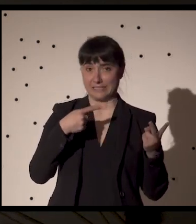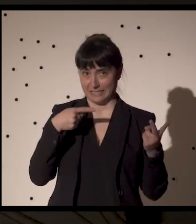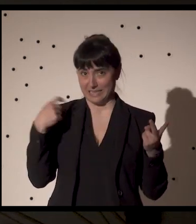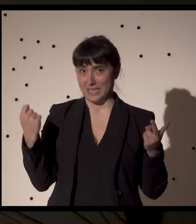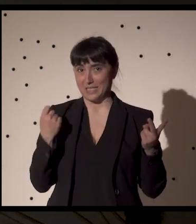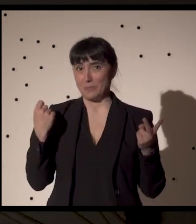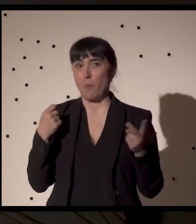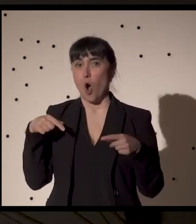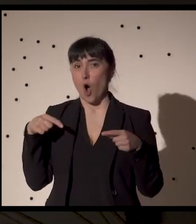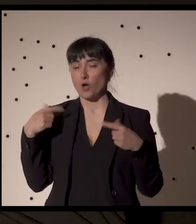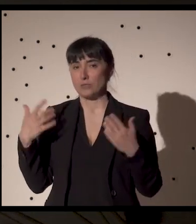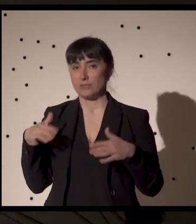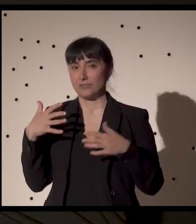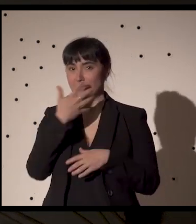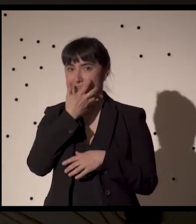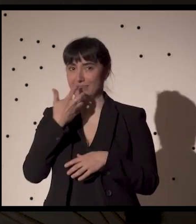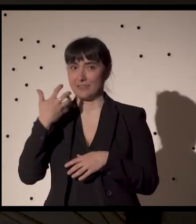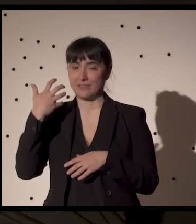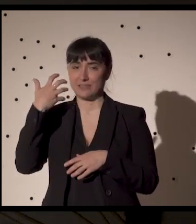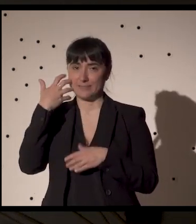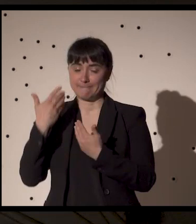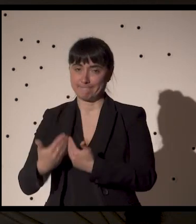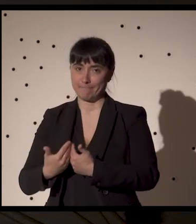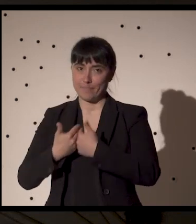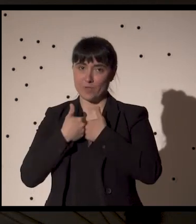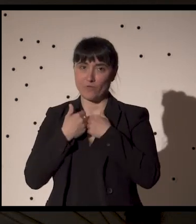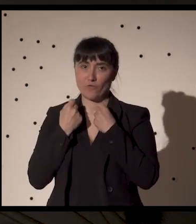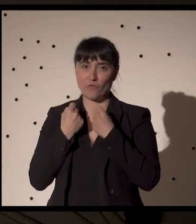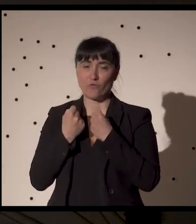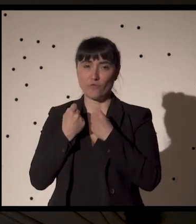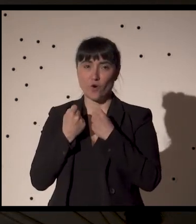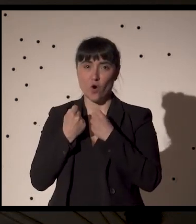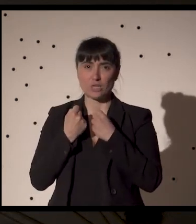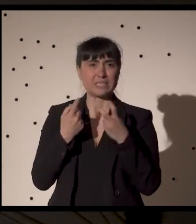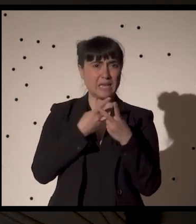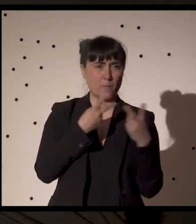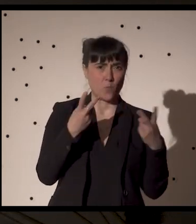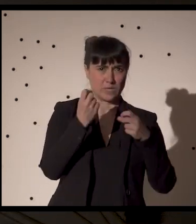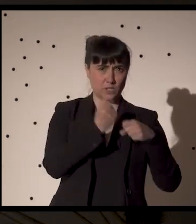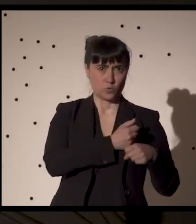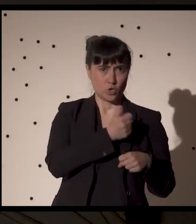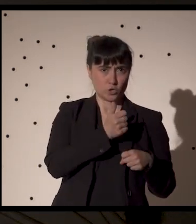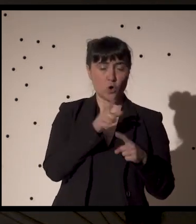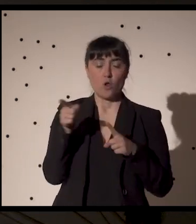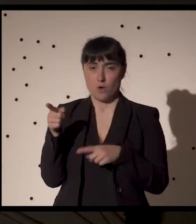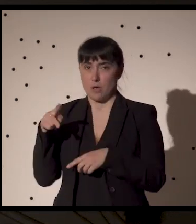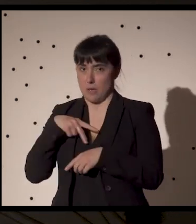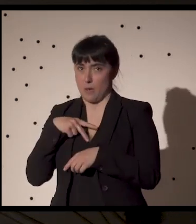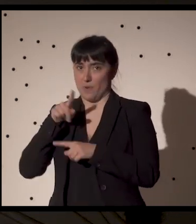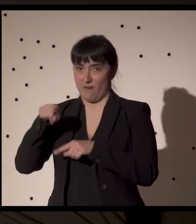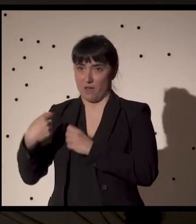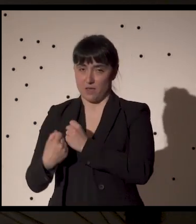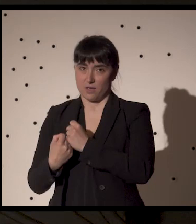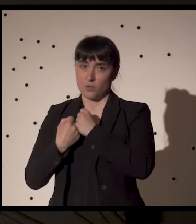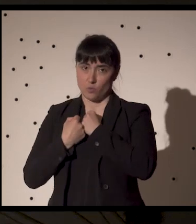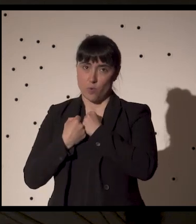siano le realtà che anche dal mondo di privati e non solo delle istituzioni sostengono un'attività come quella del